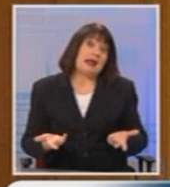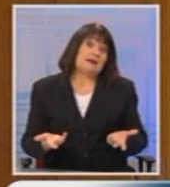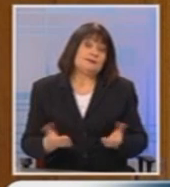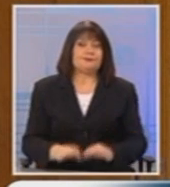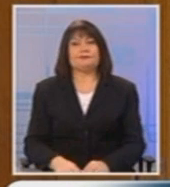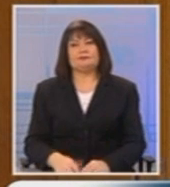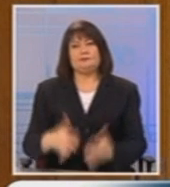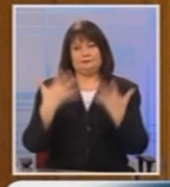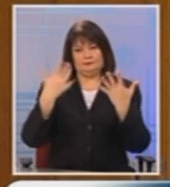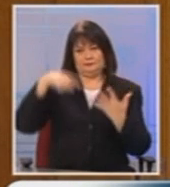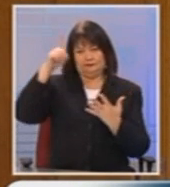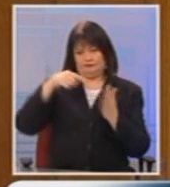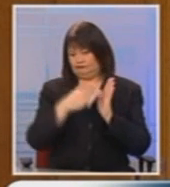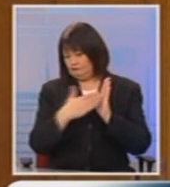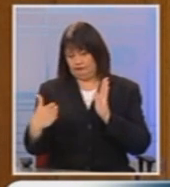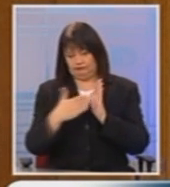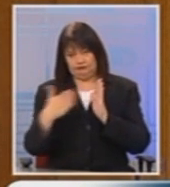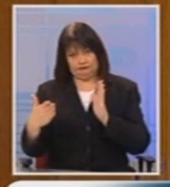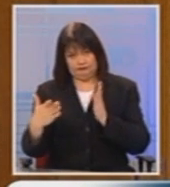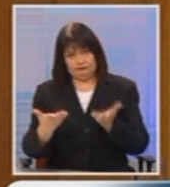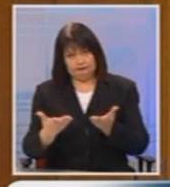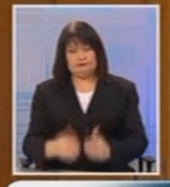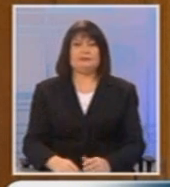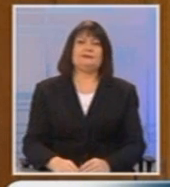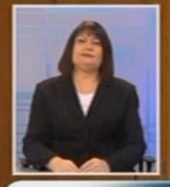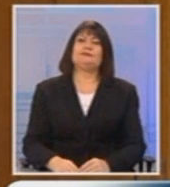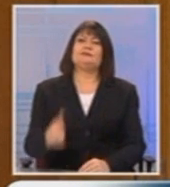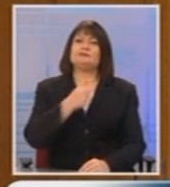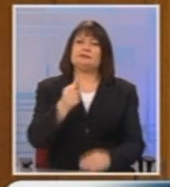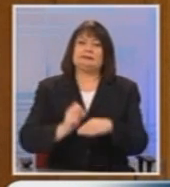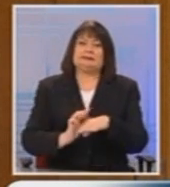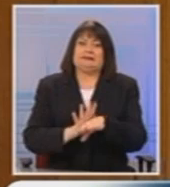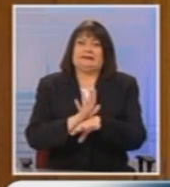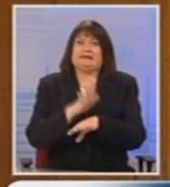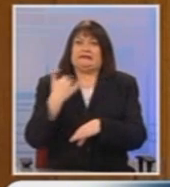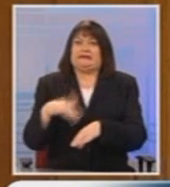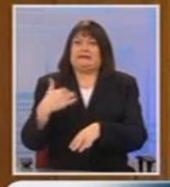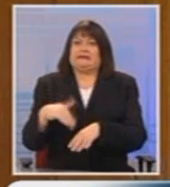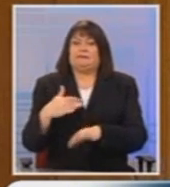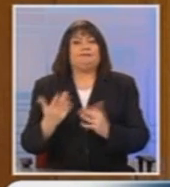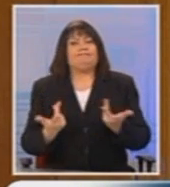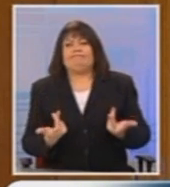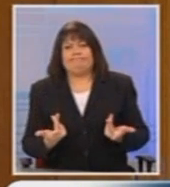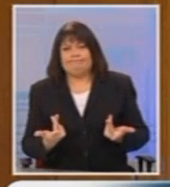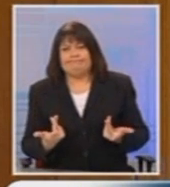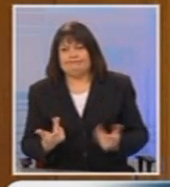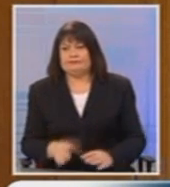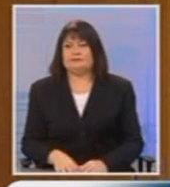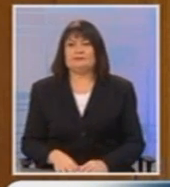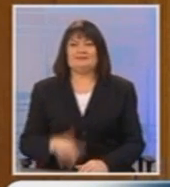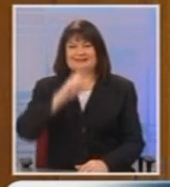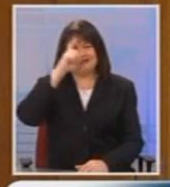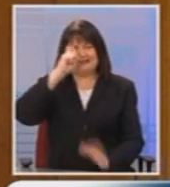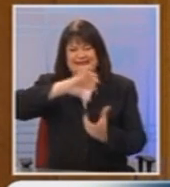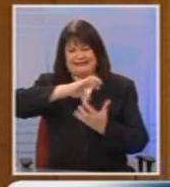το δεκαήμερο αυτό, κύριε συνάδελφοι, δεν έφερε μόνο αυτή την ανατριχύλα. Έφερε στο προσκήνιο και μια